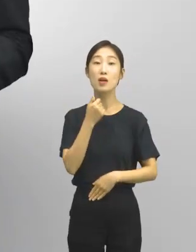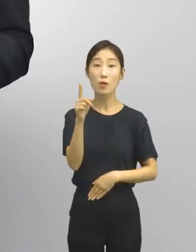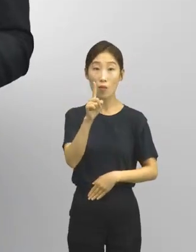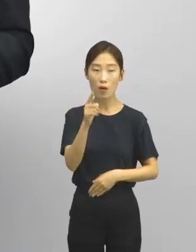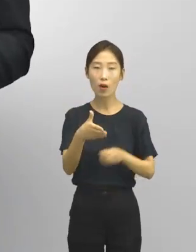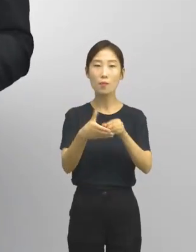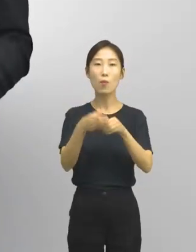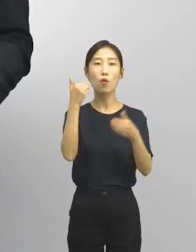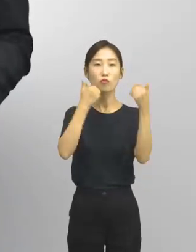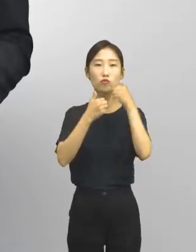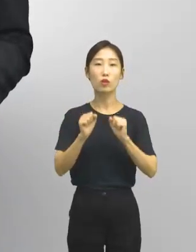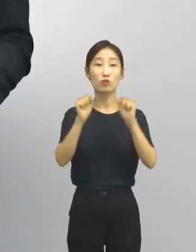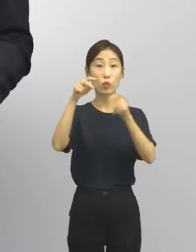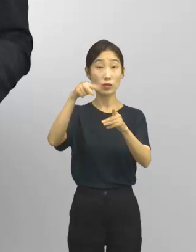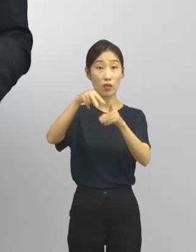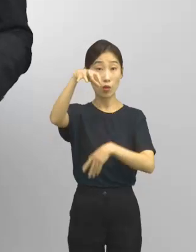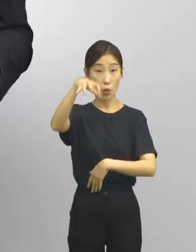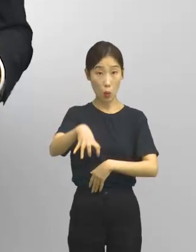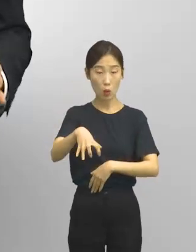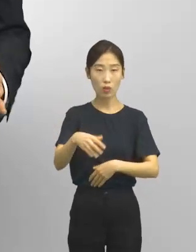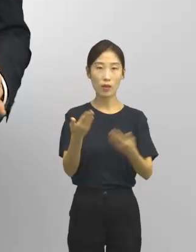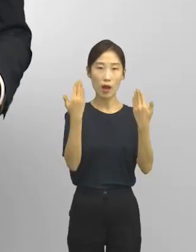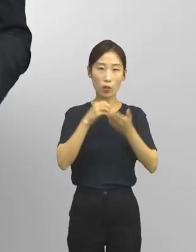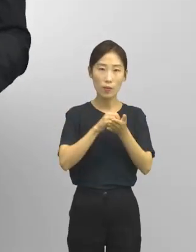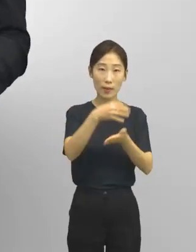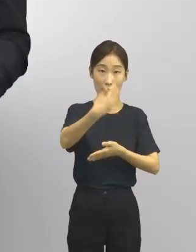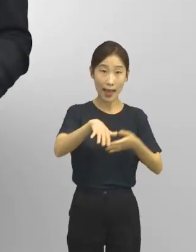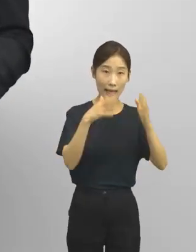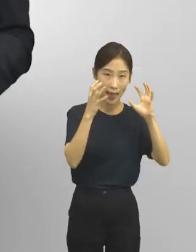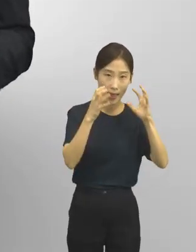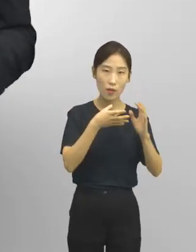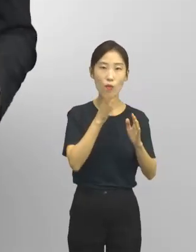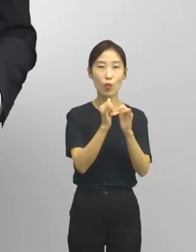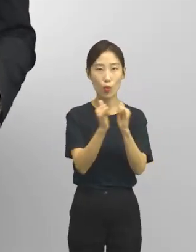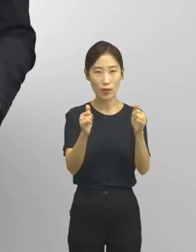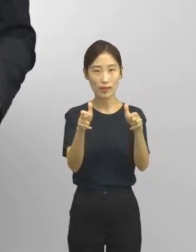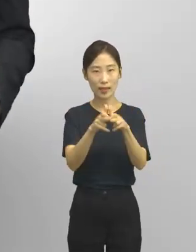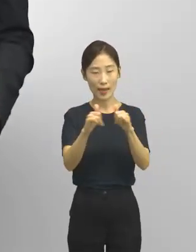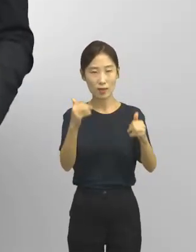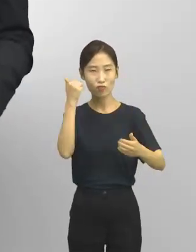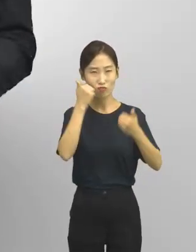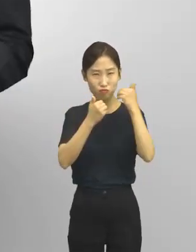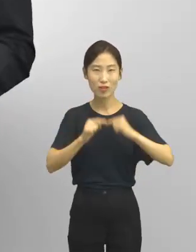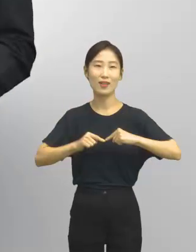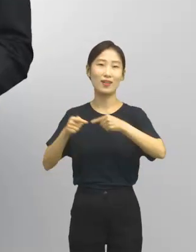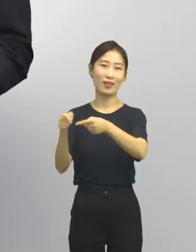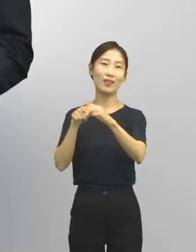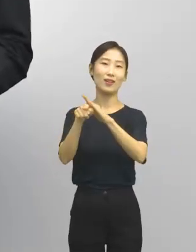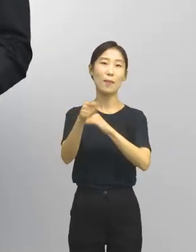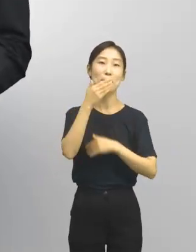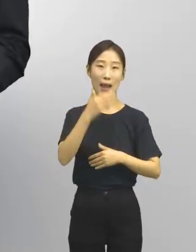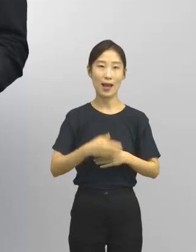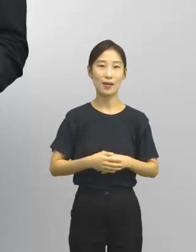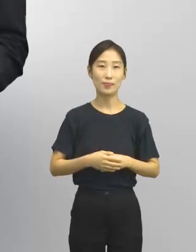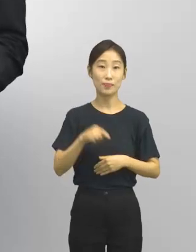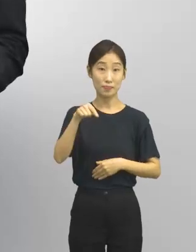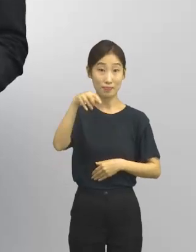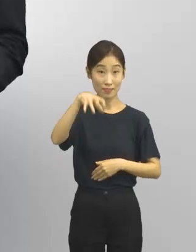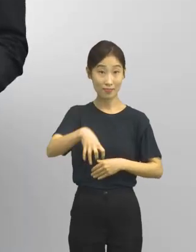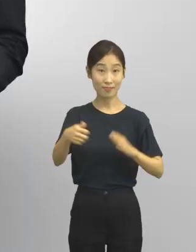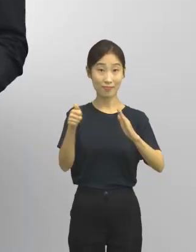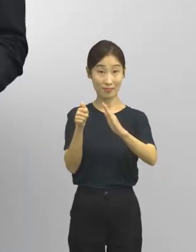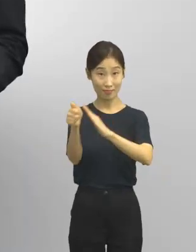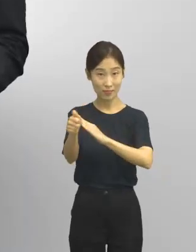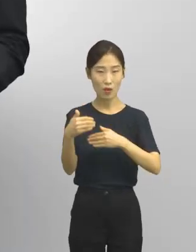마포 누구나 운동센터에서는 미취학 아동부터 노인, 또 장애인까지 누구나 운동할 수 있습니다. 마포